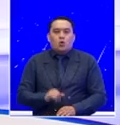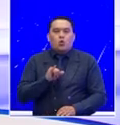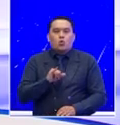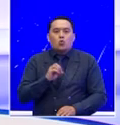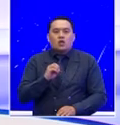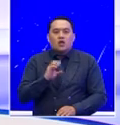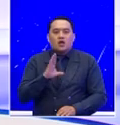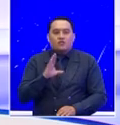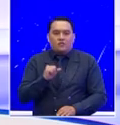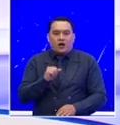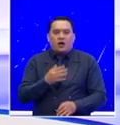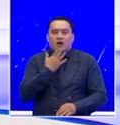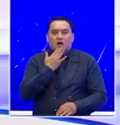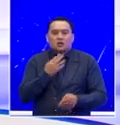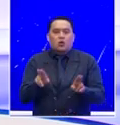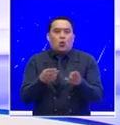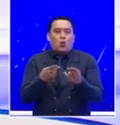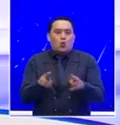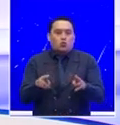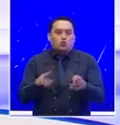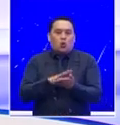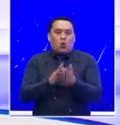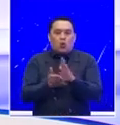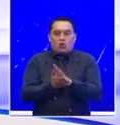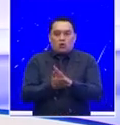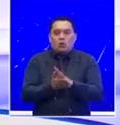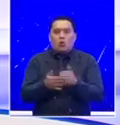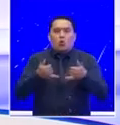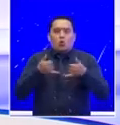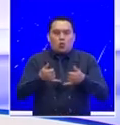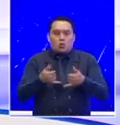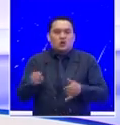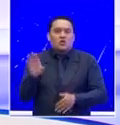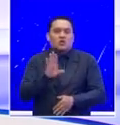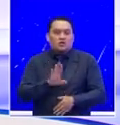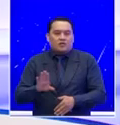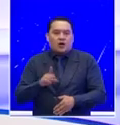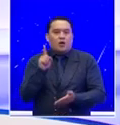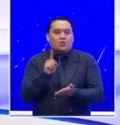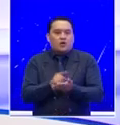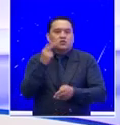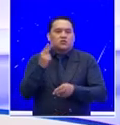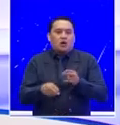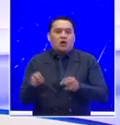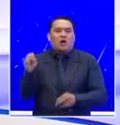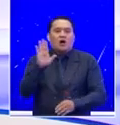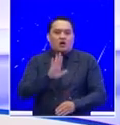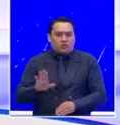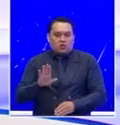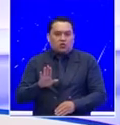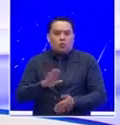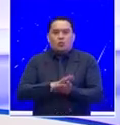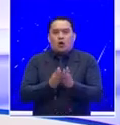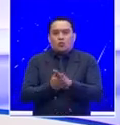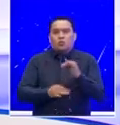УЕФА и Ассоциация европейских клубов достигли договоренности о том, что еврокубковый сезон должен быть завершен в августе. Стороны